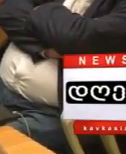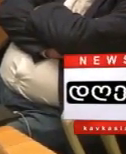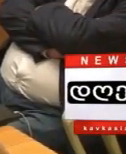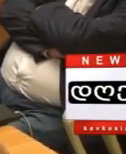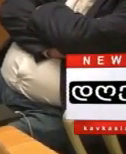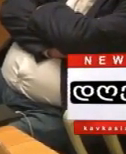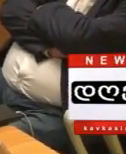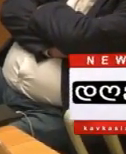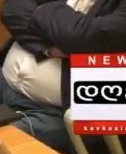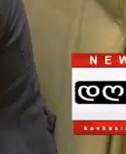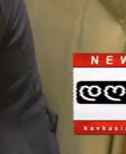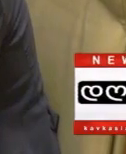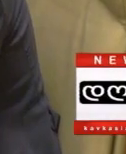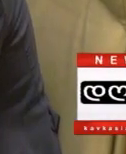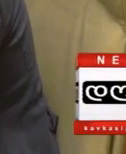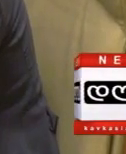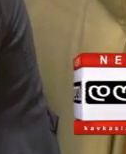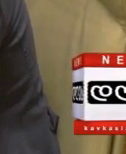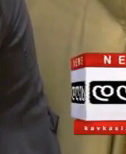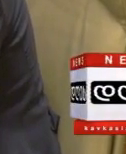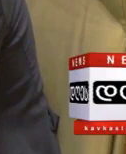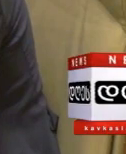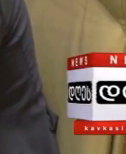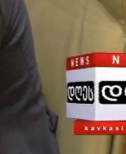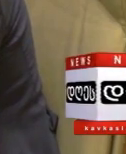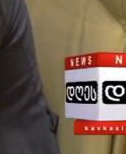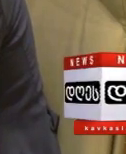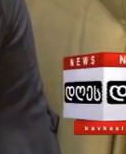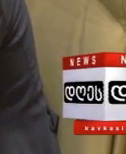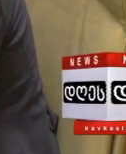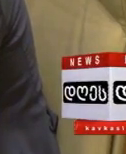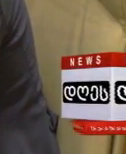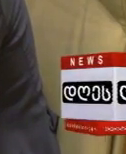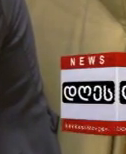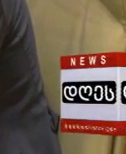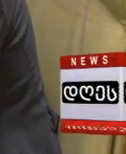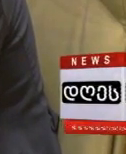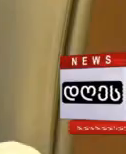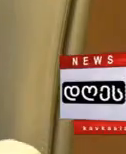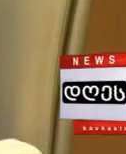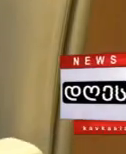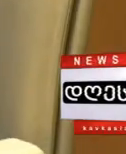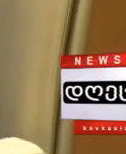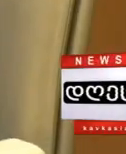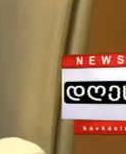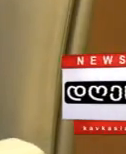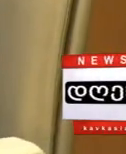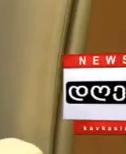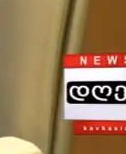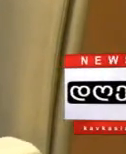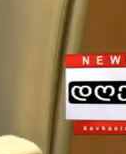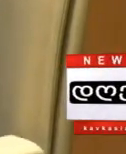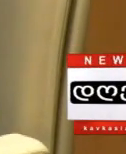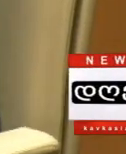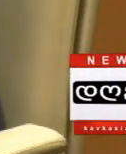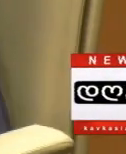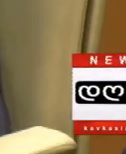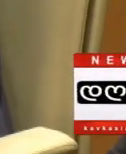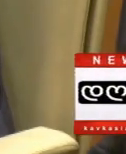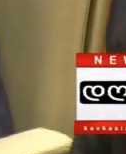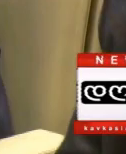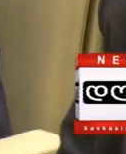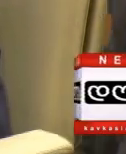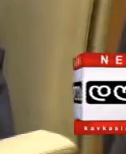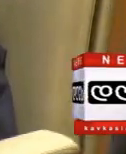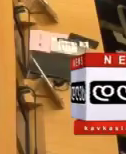mshenoblobashi monatsileobis survili da ratom gaketda archevani chinur konsortsiumze. Opozitsioner deputatebs ečuiakt, rom khelisupleba korruptsiistvis emzadeba,